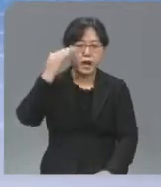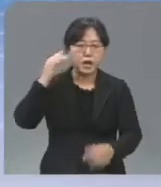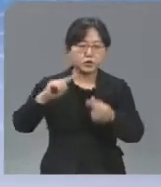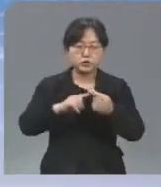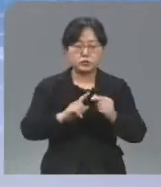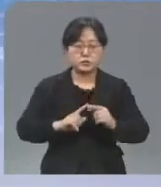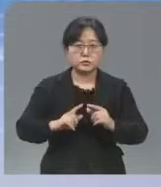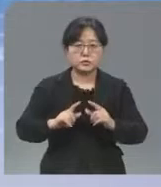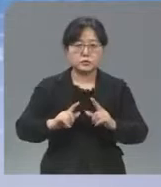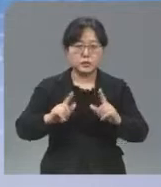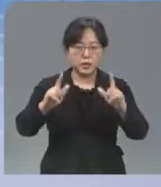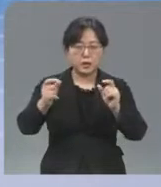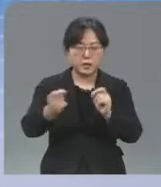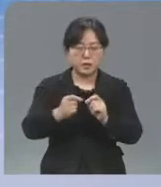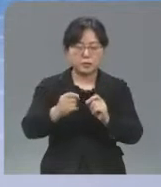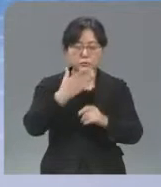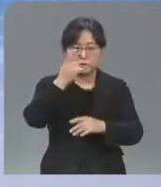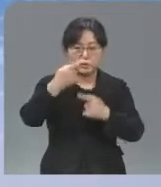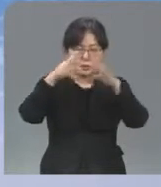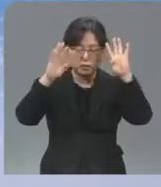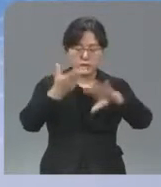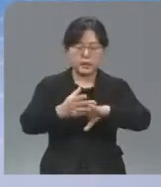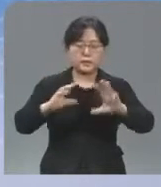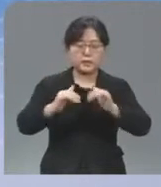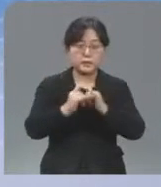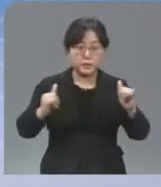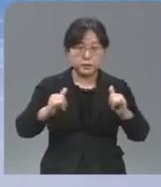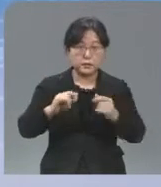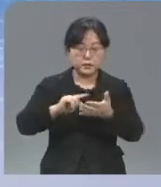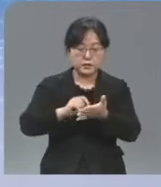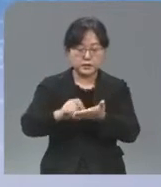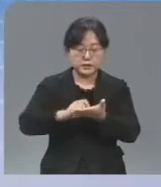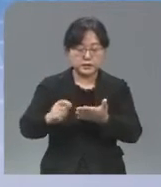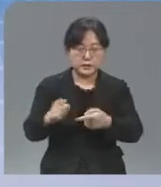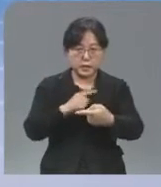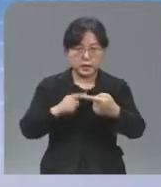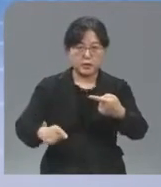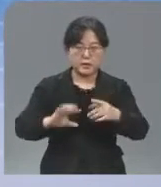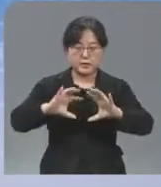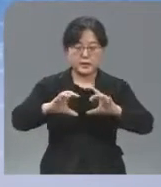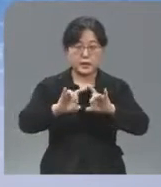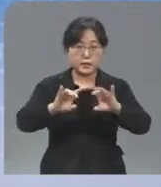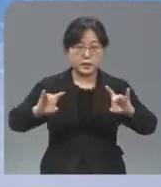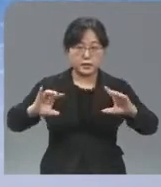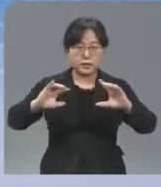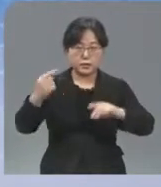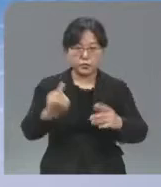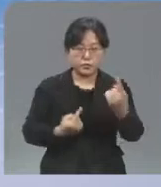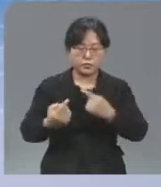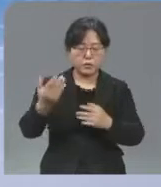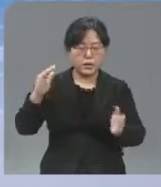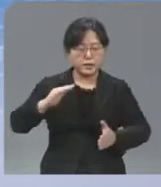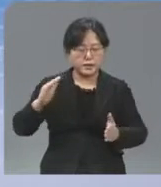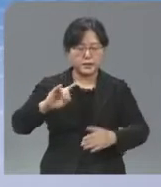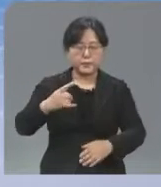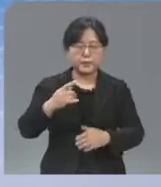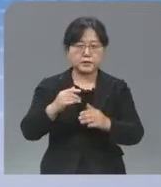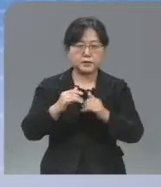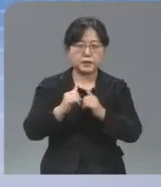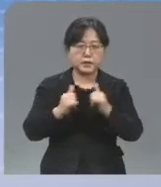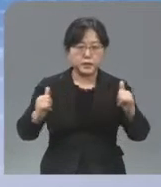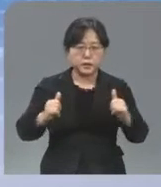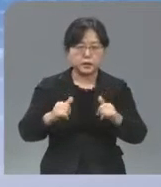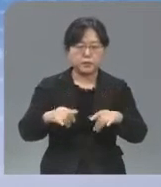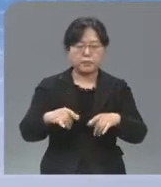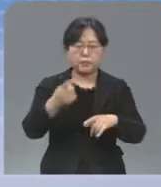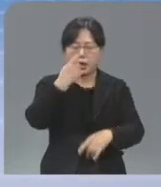한글날을 며칠 앞두고 순천대학교에서 외국인 백일장이 열렸습니다. 세계 각국에서 모인 유학생 등 외국인 100여 명이 평소